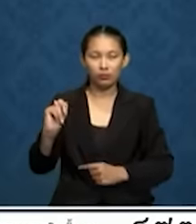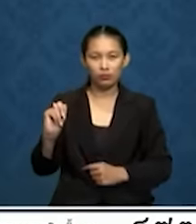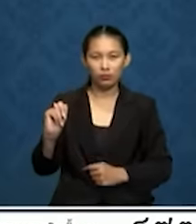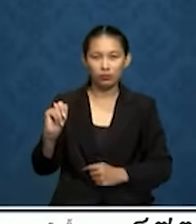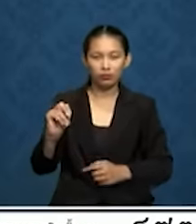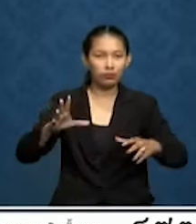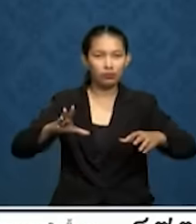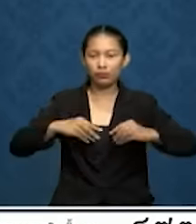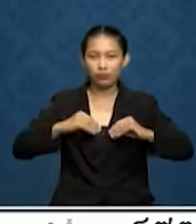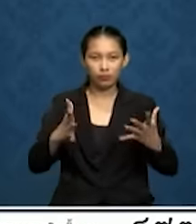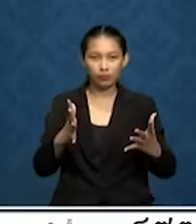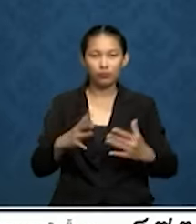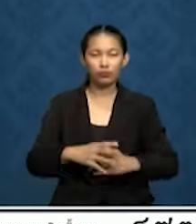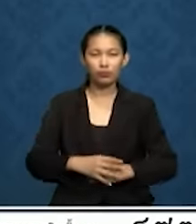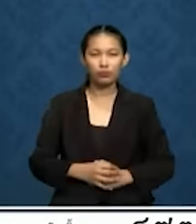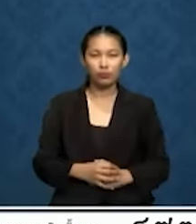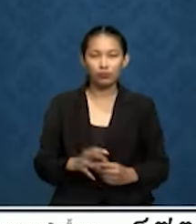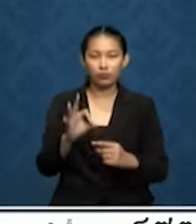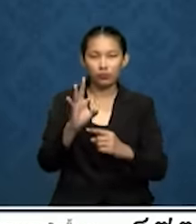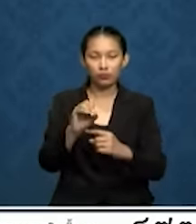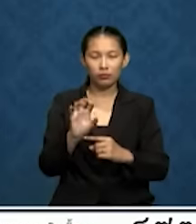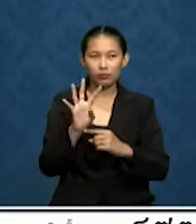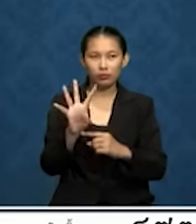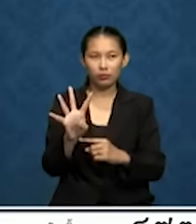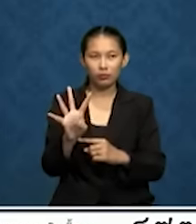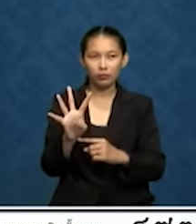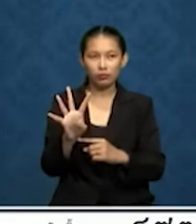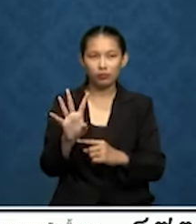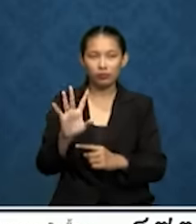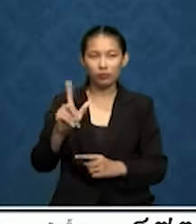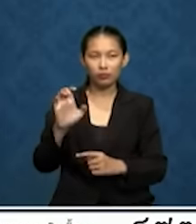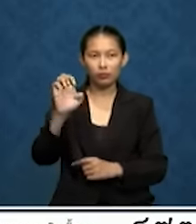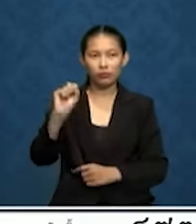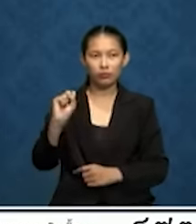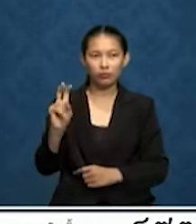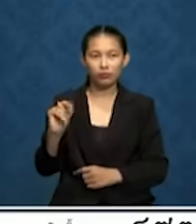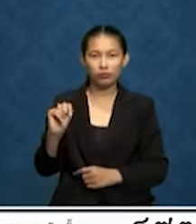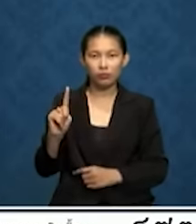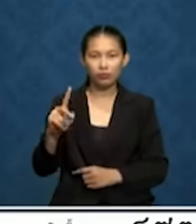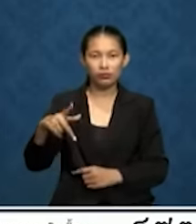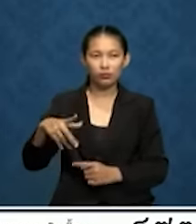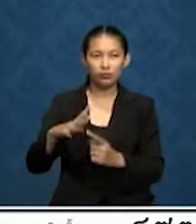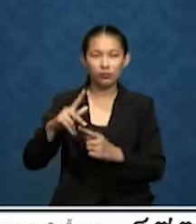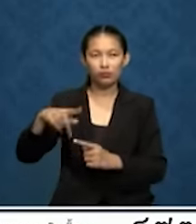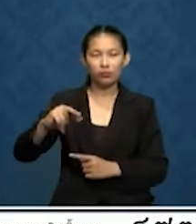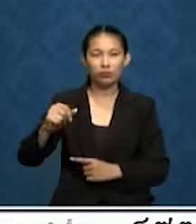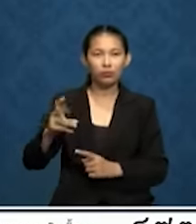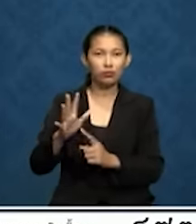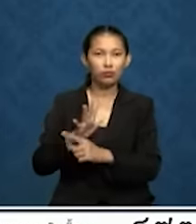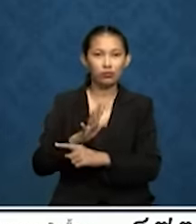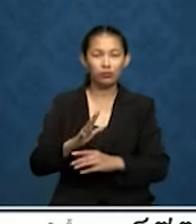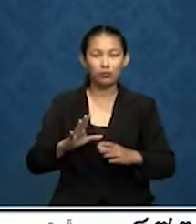น ์ไม่เห็นชอบครับ 94นายชิตสนุพงษ์ ตั้งเมธากุล ไม่เห็นชอบ